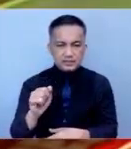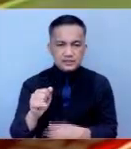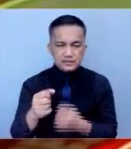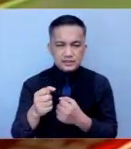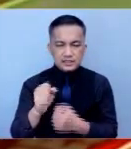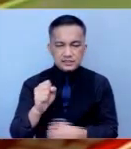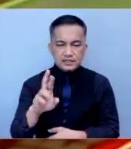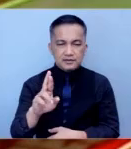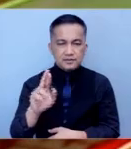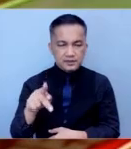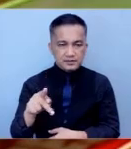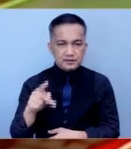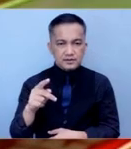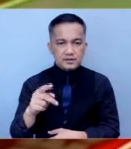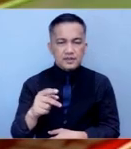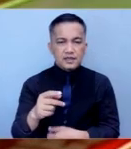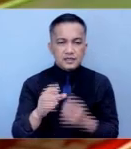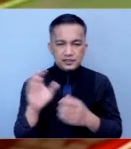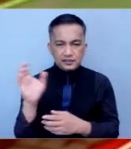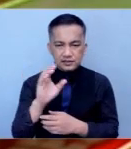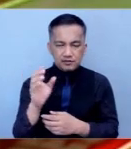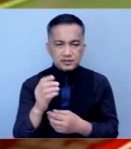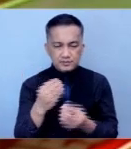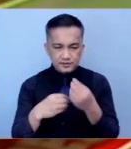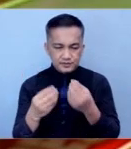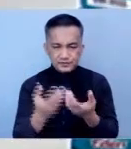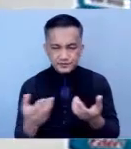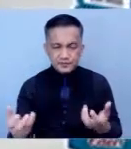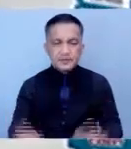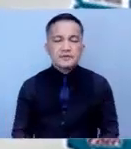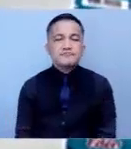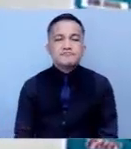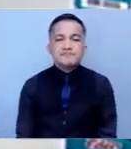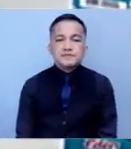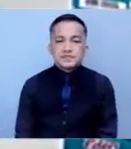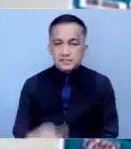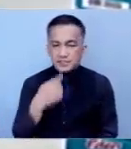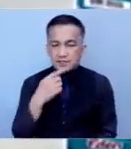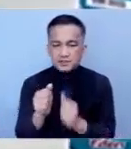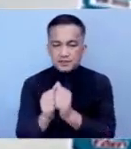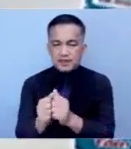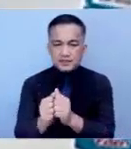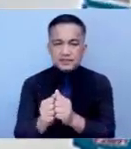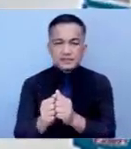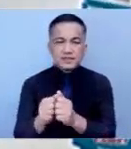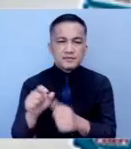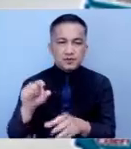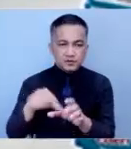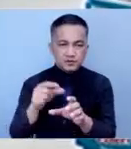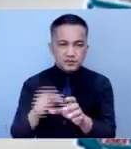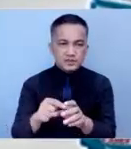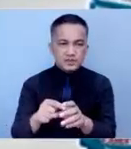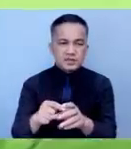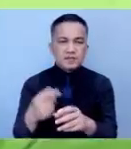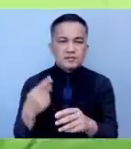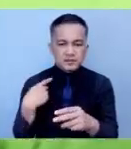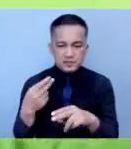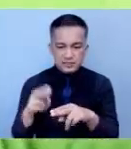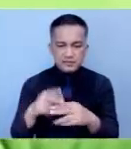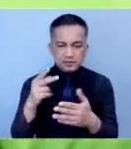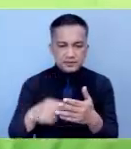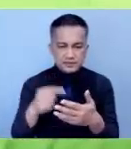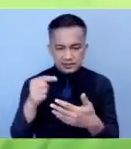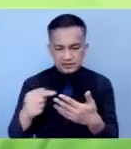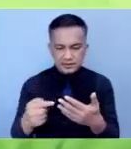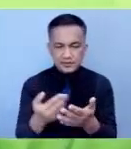retail price sa Noche Buena items. Ayon sa samahan ng mga supermarket, may nakaambang taas presyo rin sa iba pang